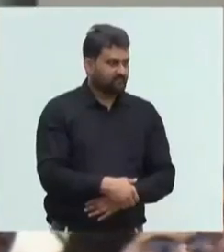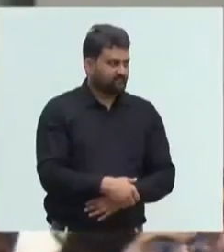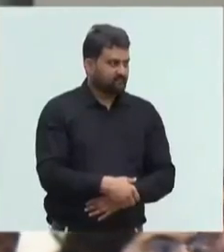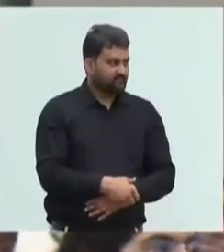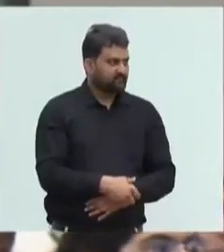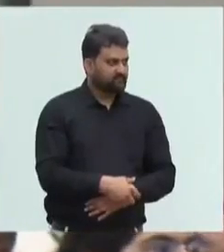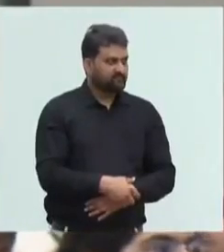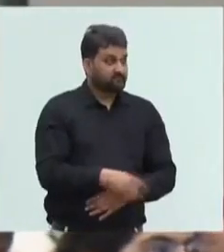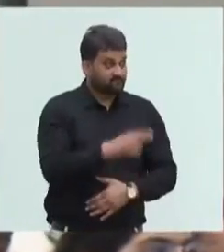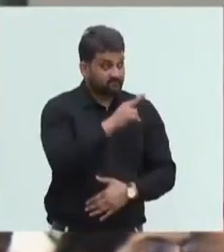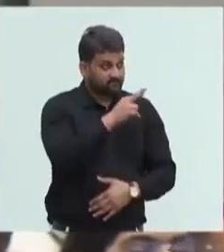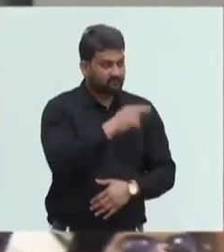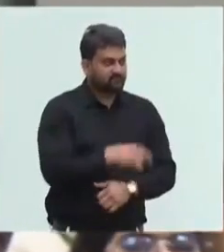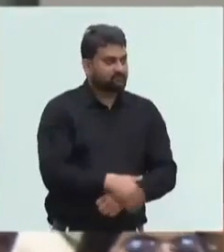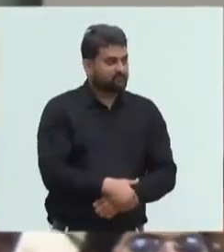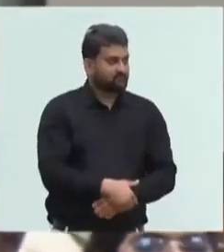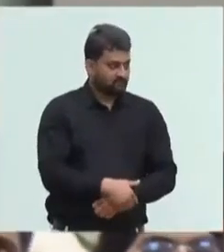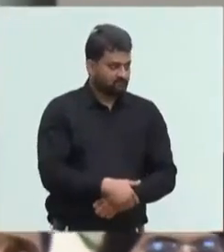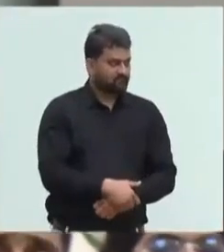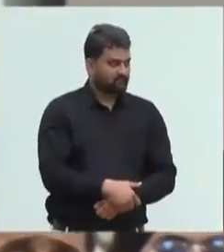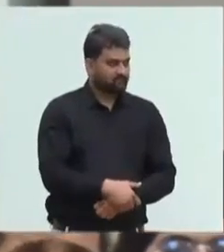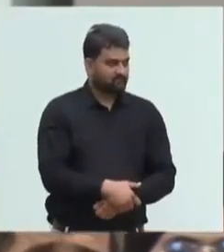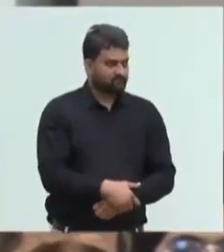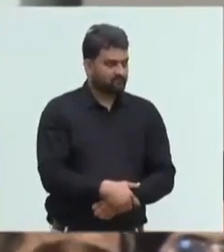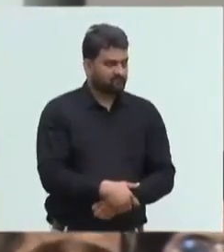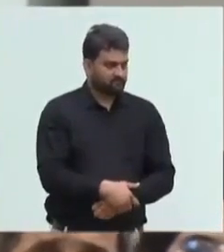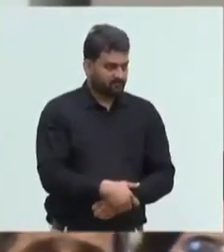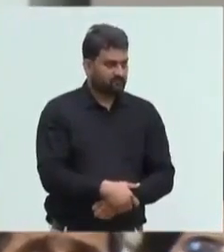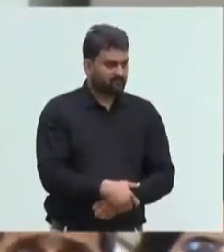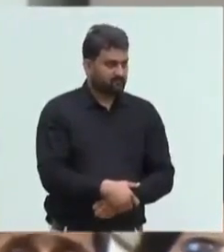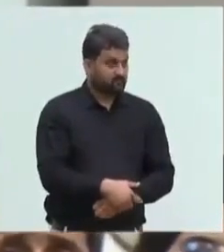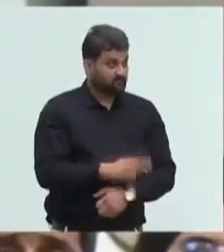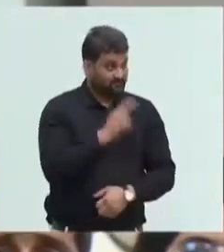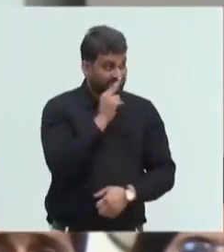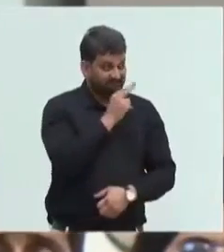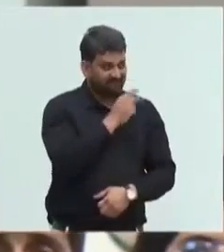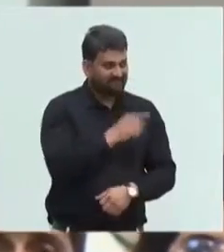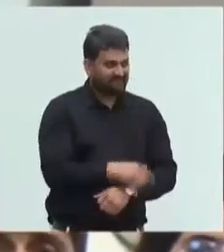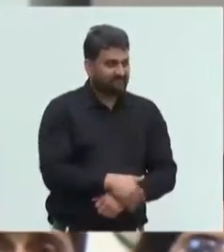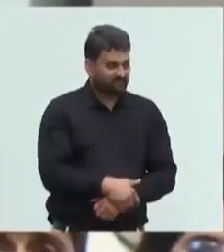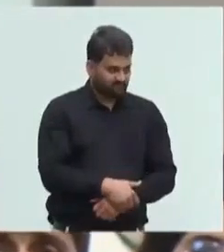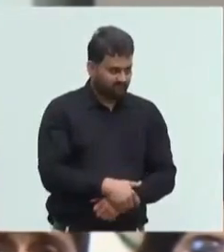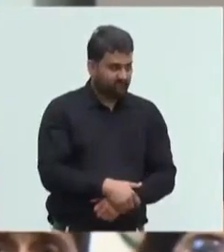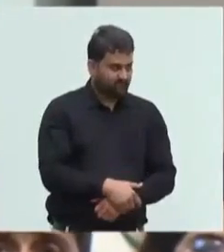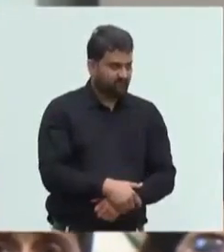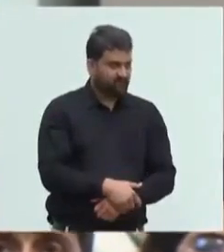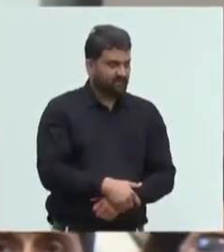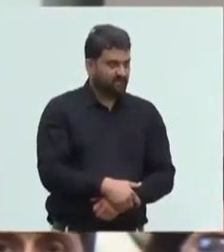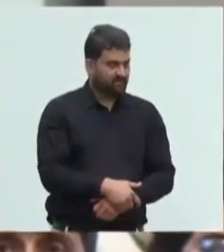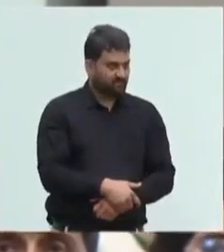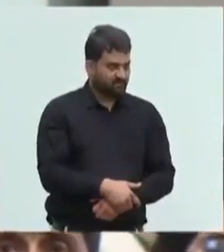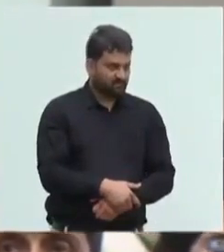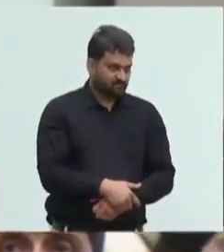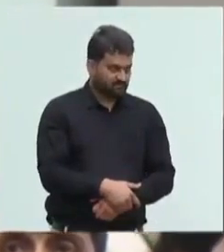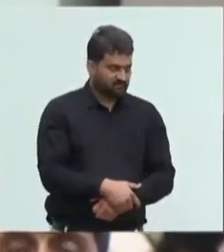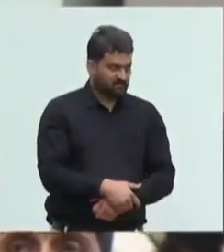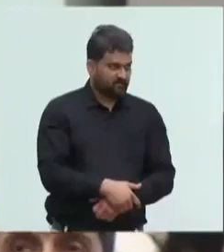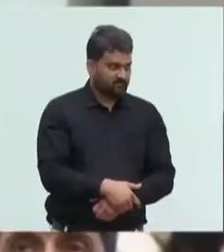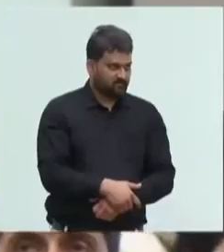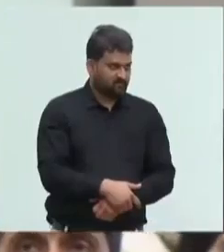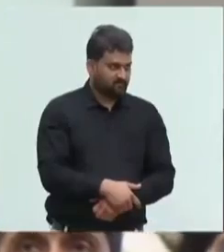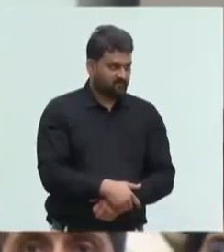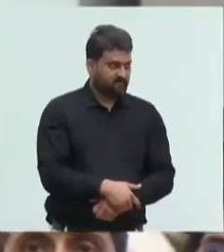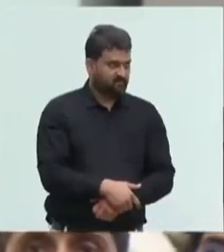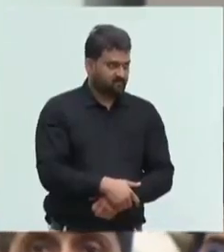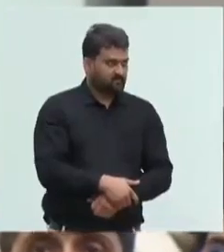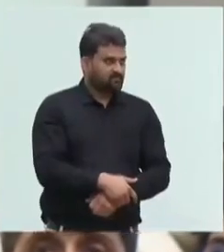जी मैं निरंतर शूटिंग में प्रैक्टिस करता रहा, मेरी फैमिली का सपोर्ट मुझे बहुत रहा